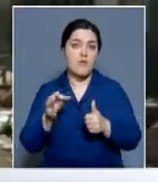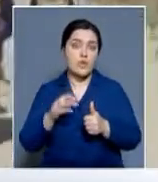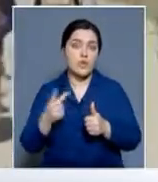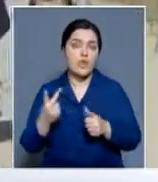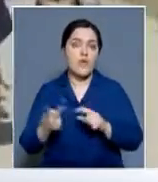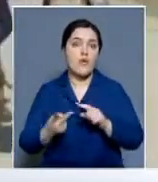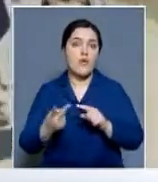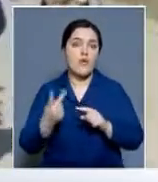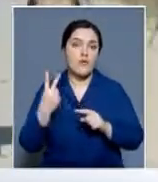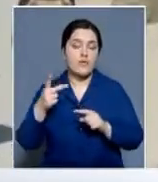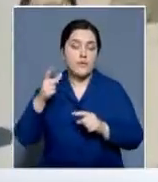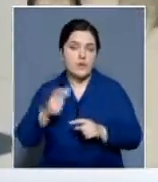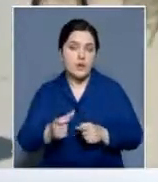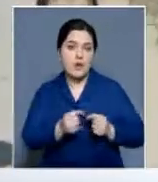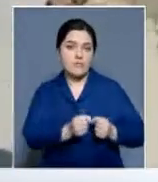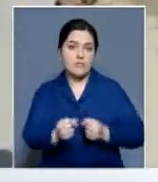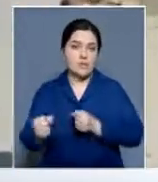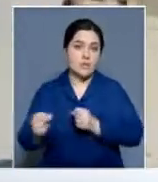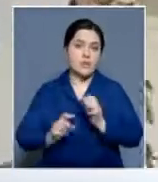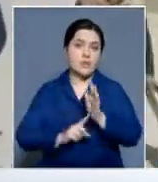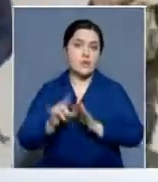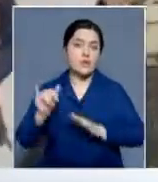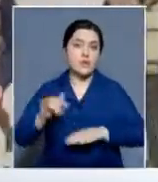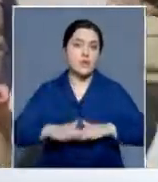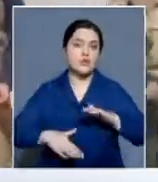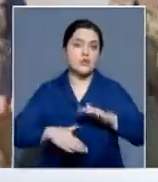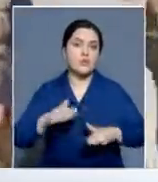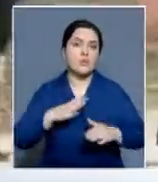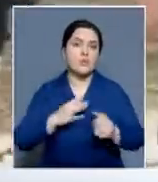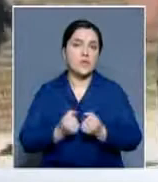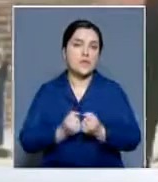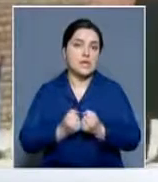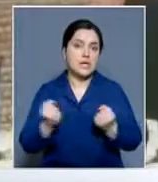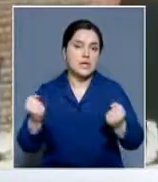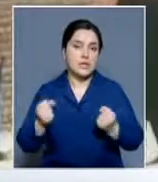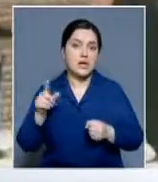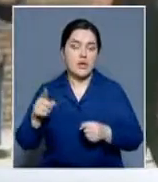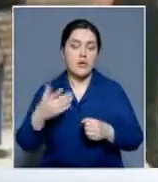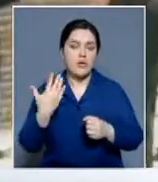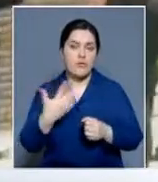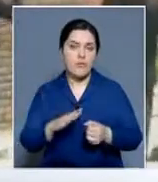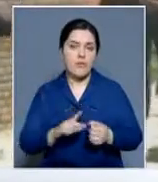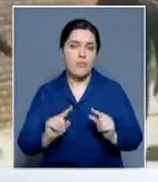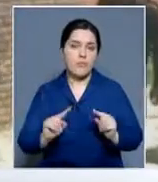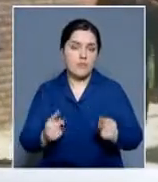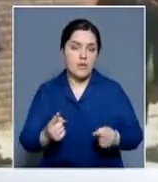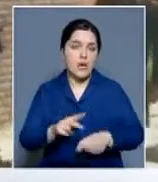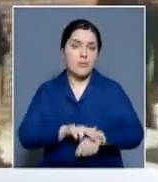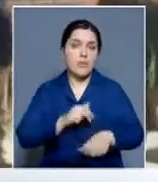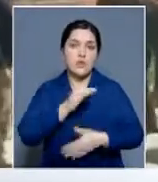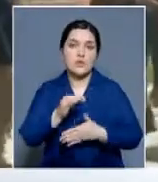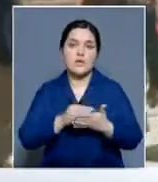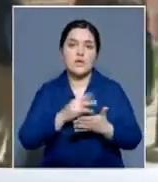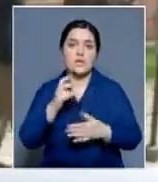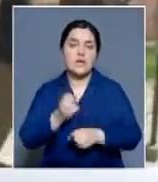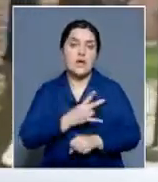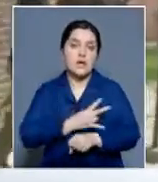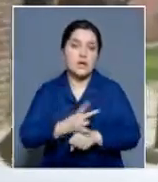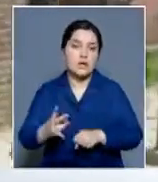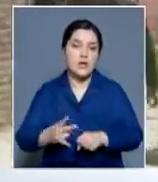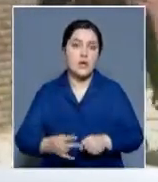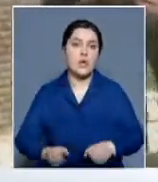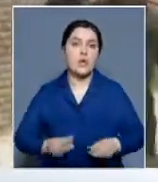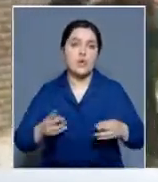огонь. Отмечается, что у нападавших были ручные гранаты. Позже их ликвидировали полицейские. Ответственность за нападение взяла на себя